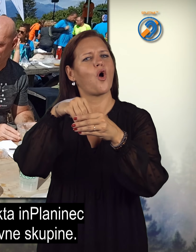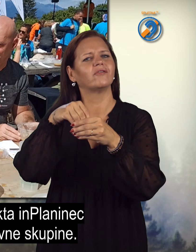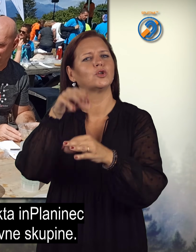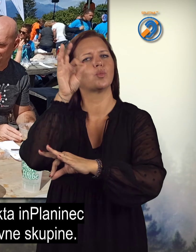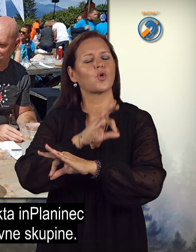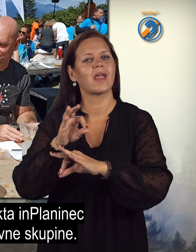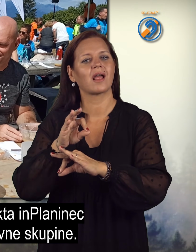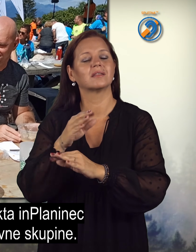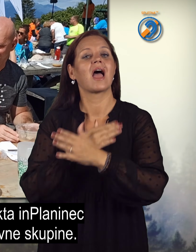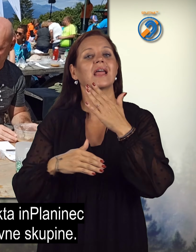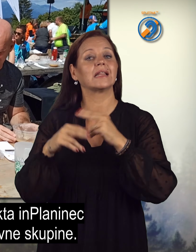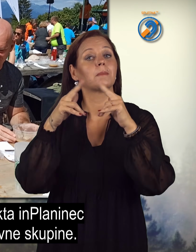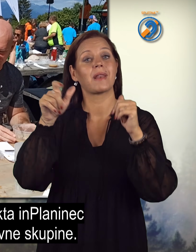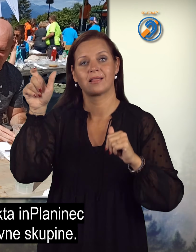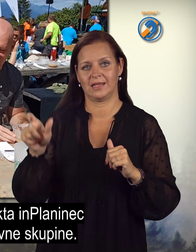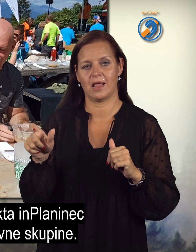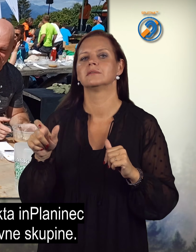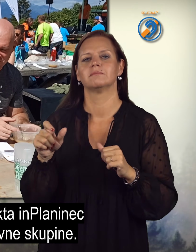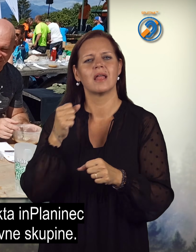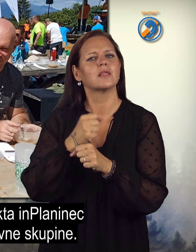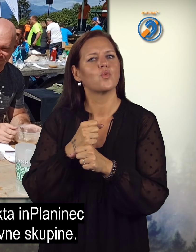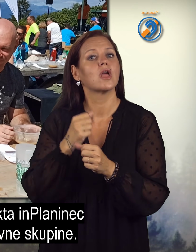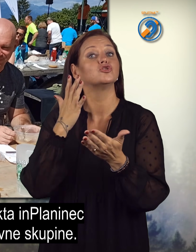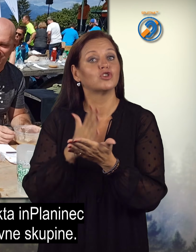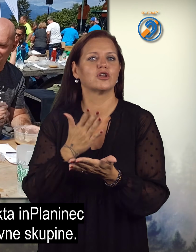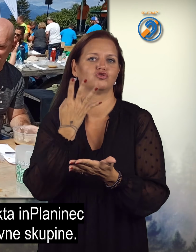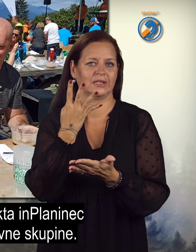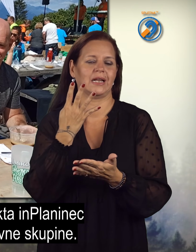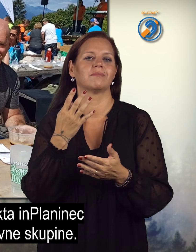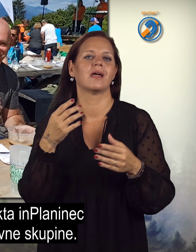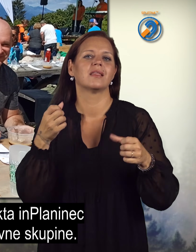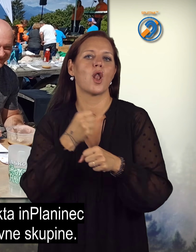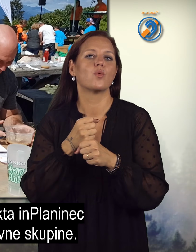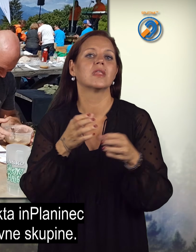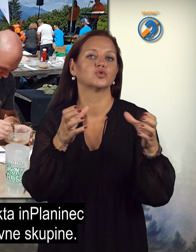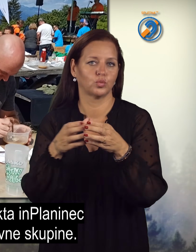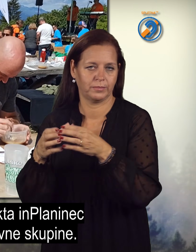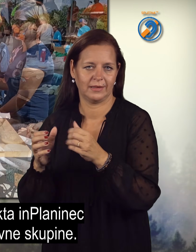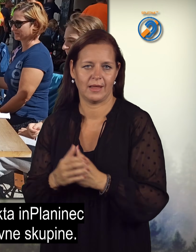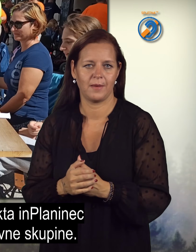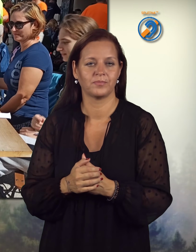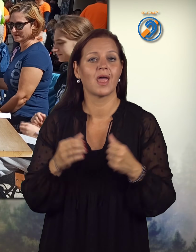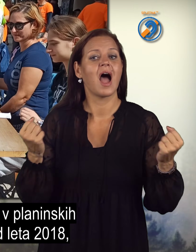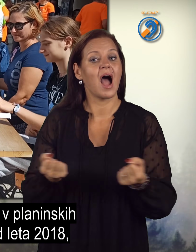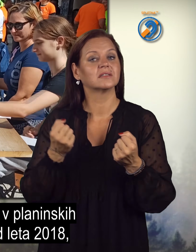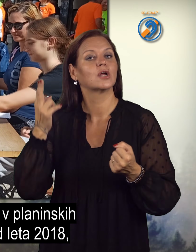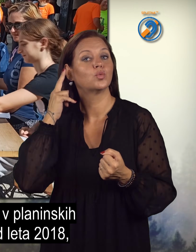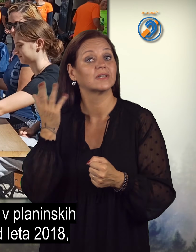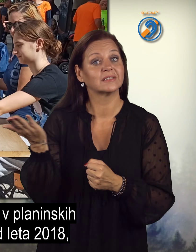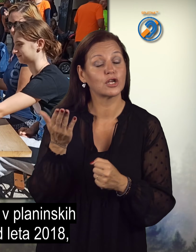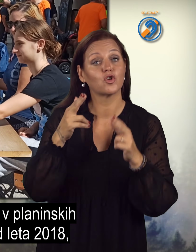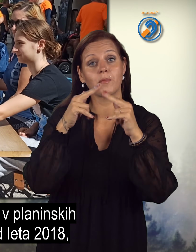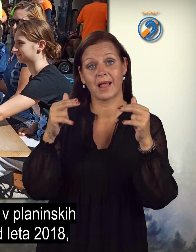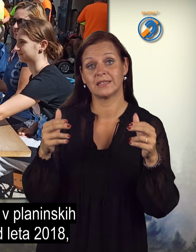Danes v okviru projekta Odbor in planinec delujejo že 4 delovne skupine.